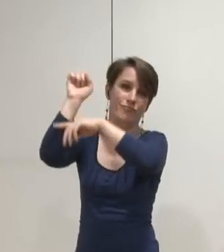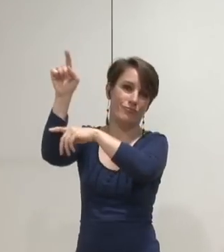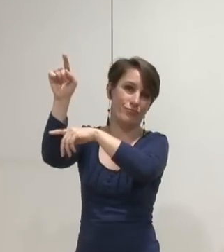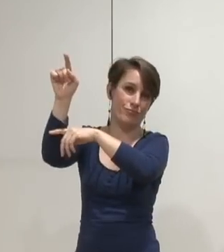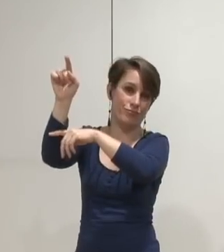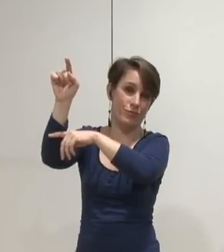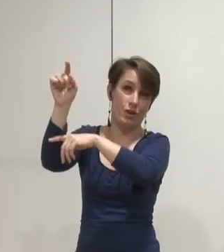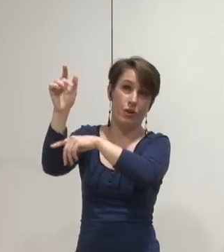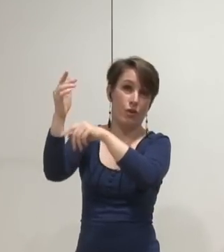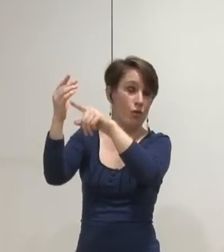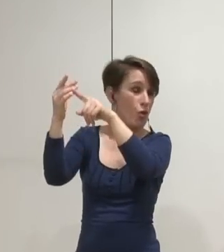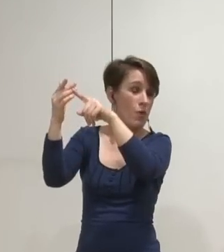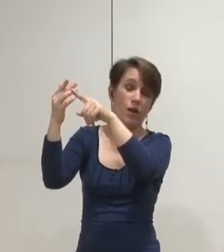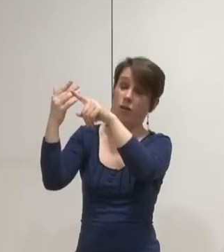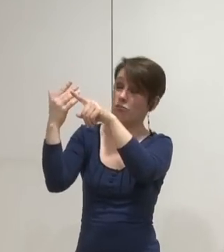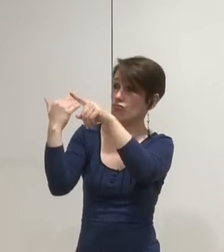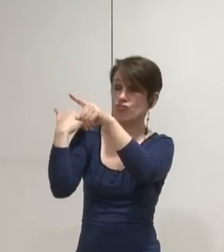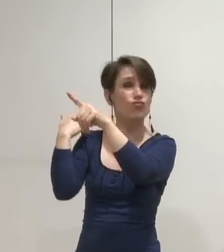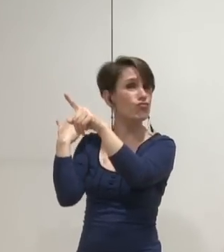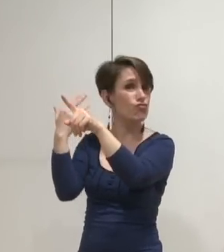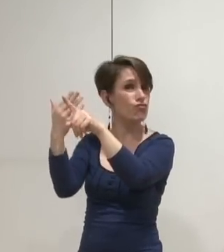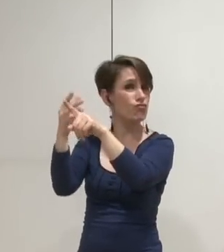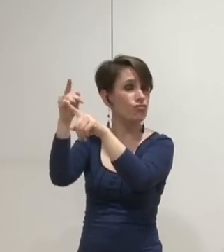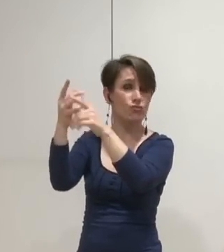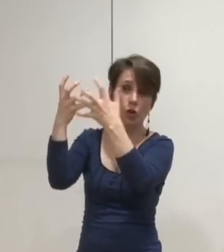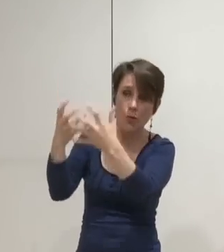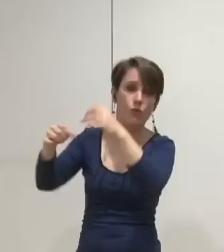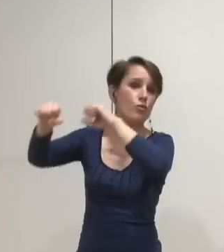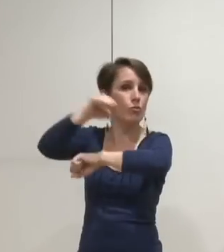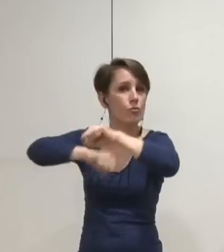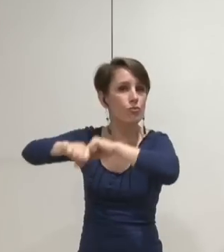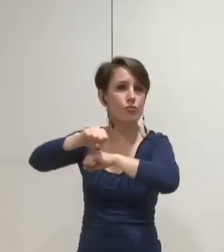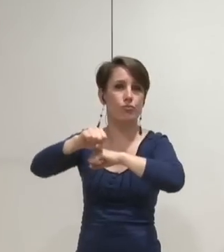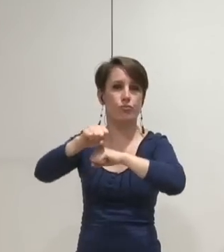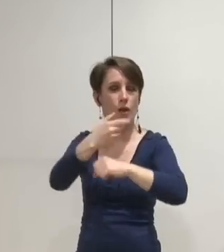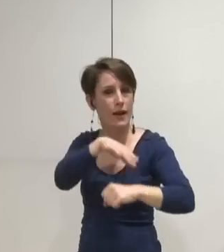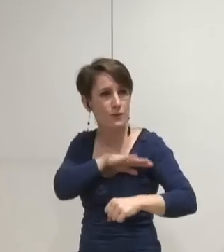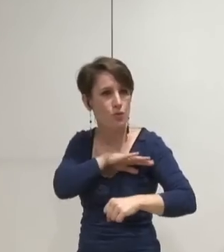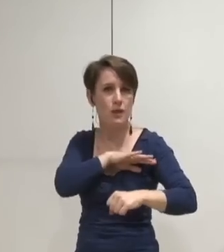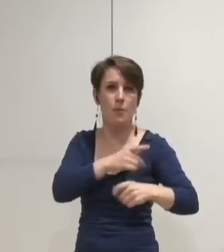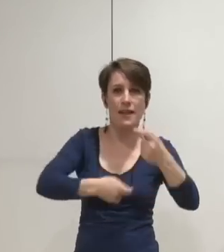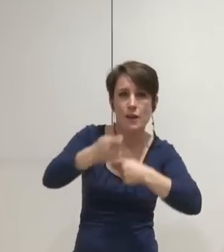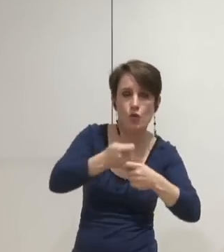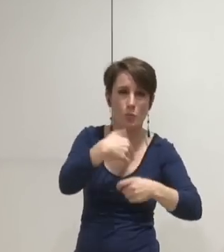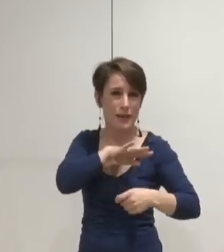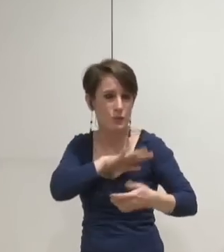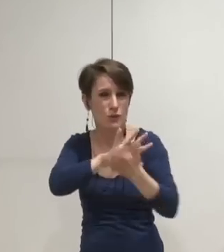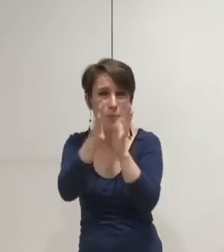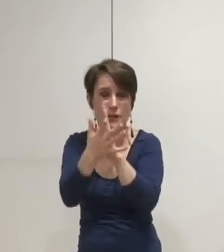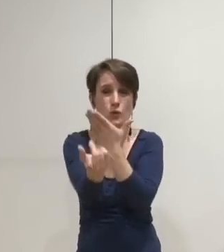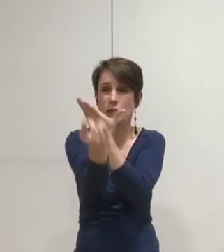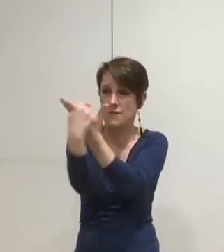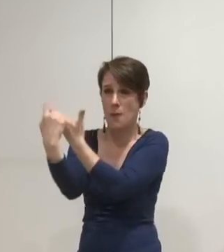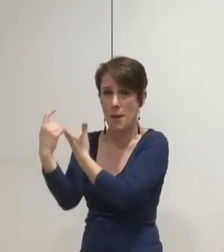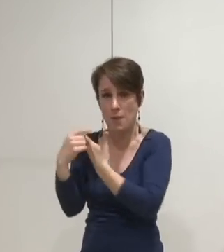génération un certain nombre d'institutions d'acteurs économiques d'acteurs associatifs dans le cadre d'un contrat